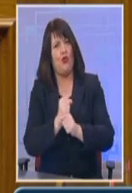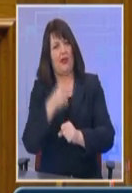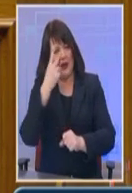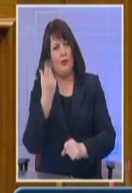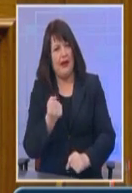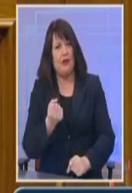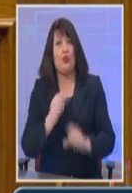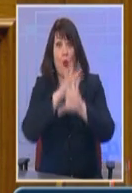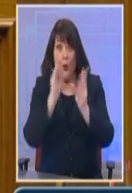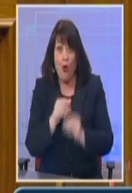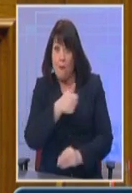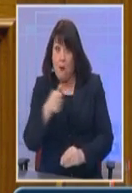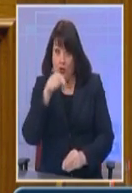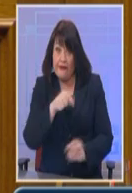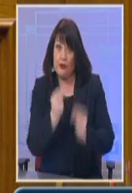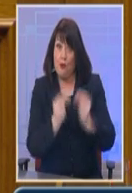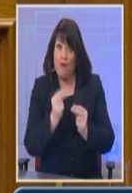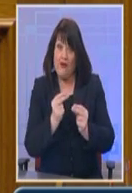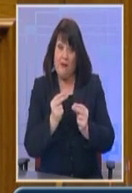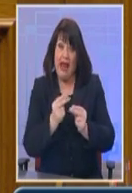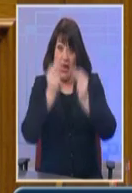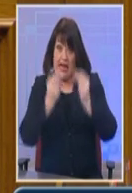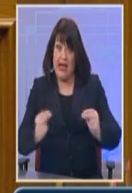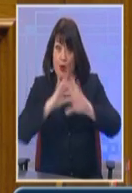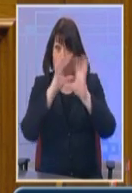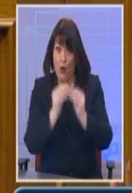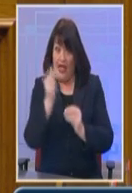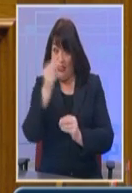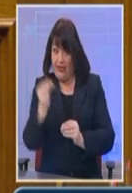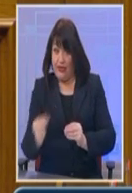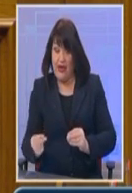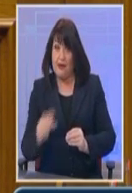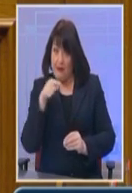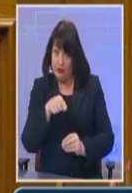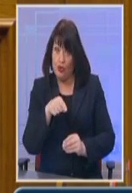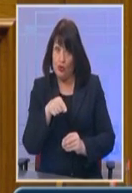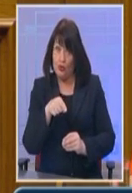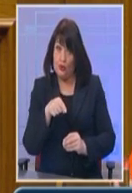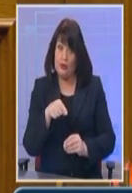το πρόβλημα όλο? Λύνονται όλα τα ζητήματα?